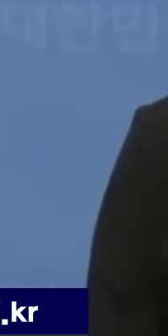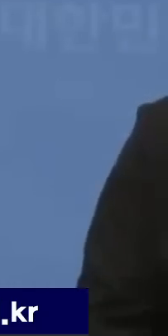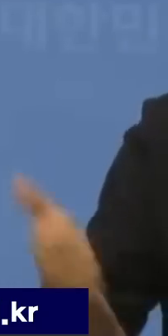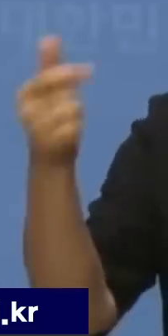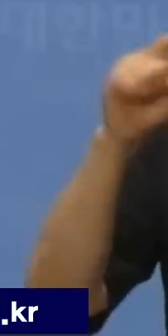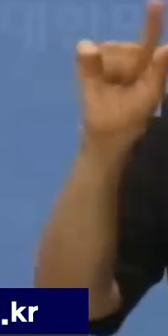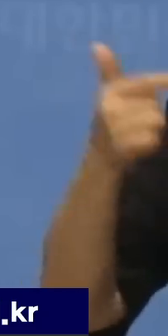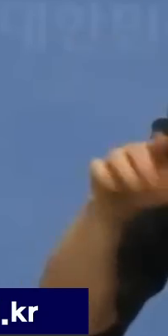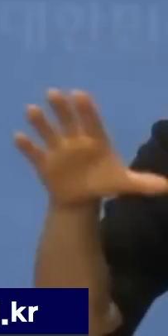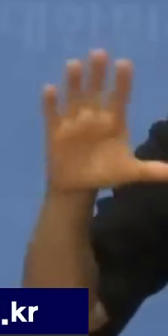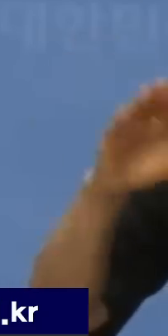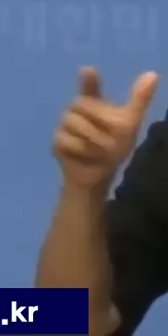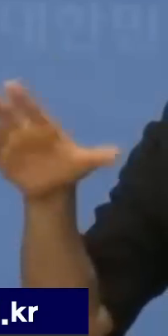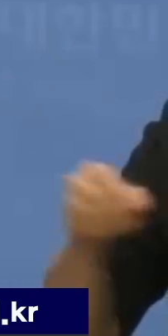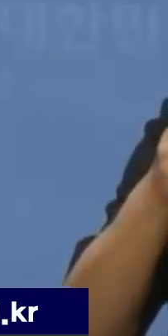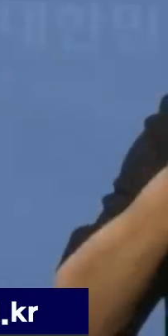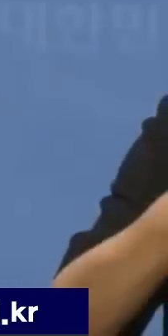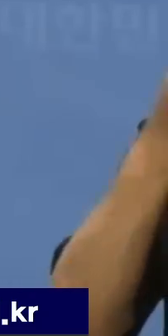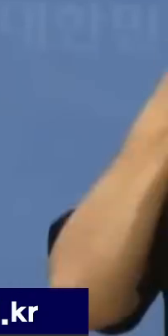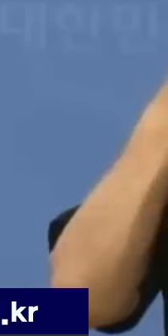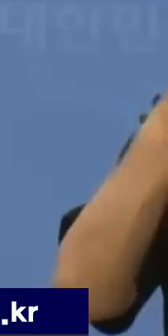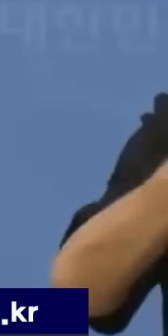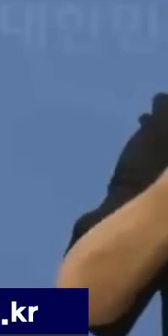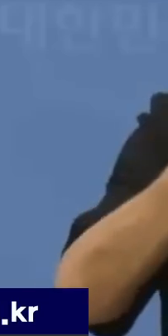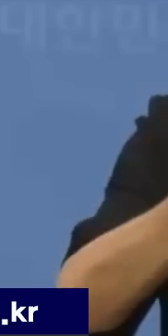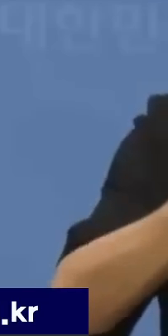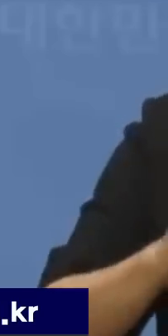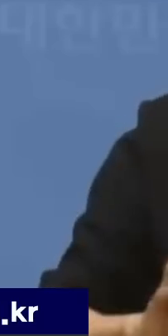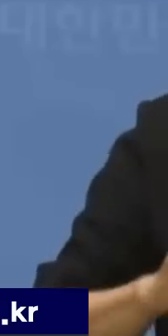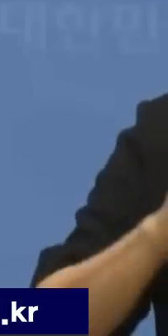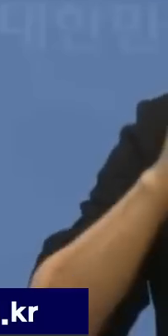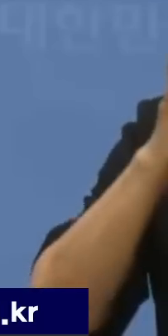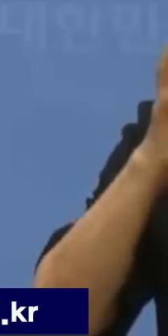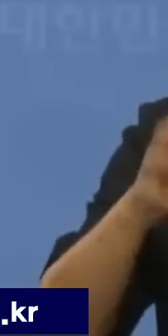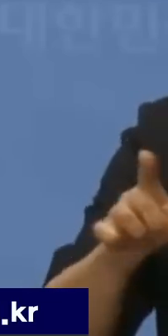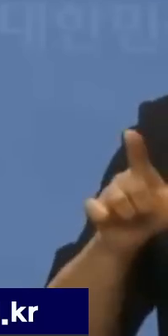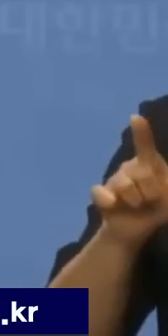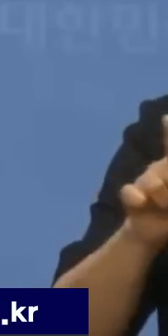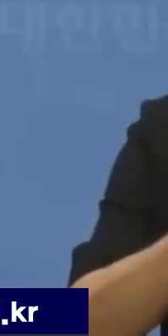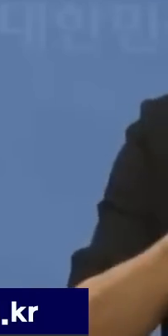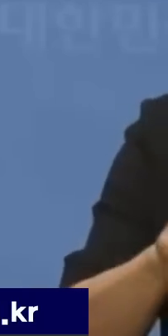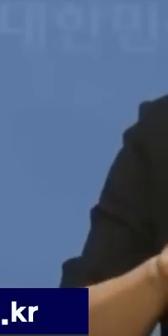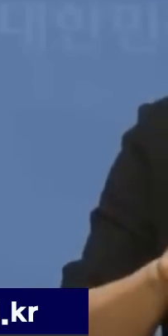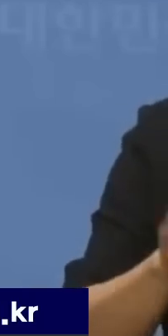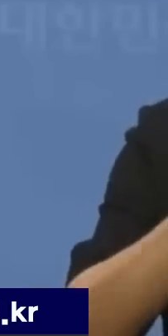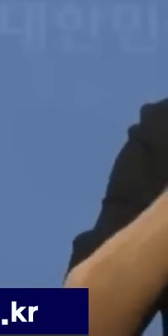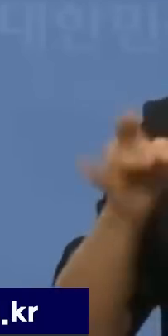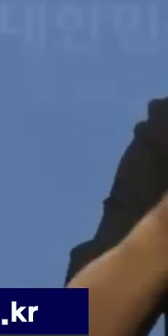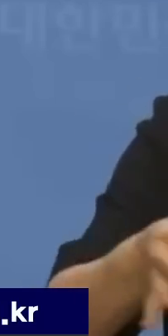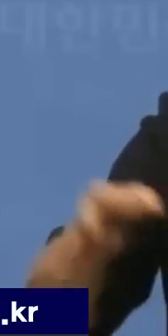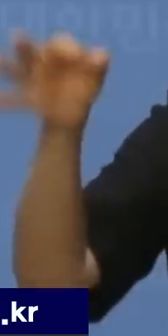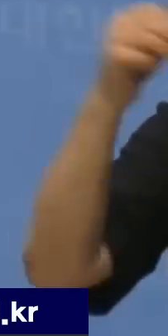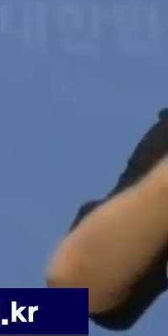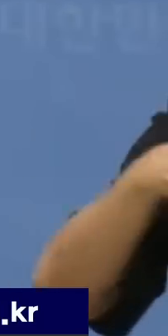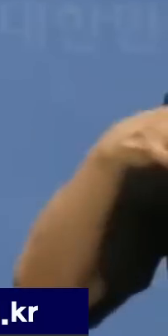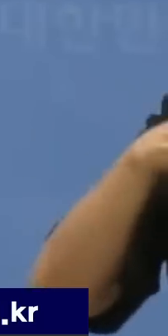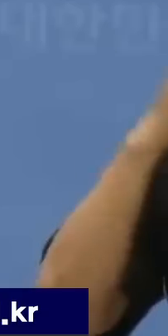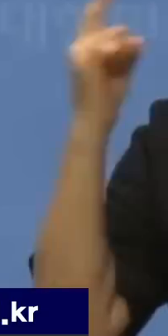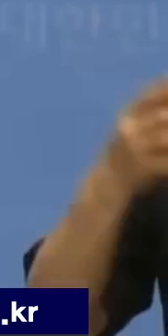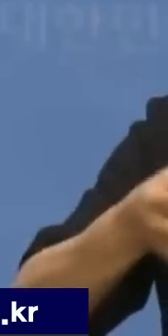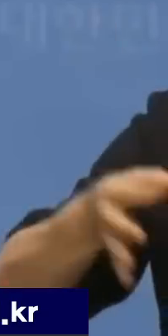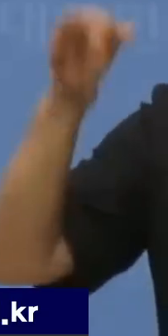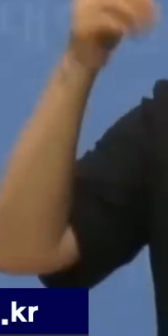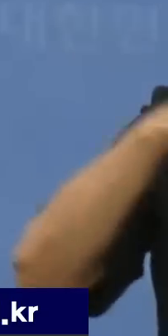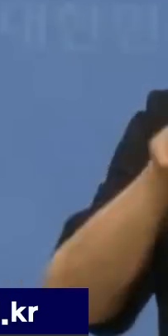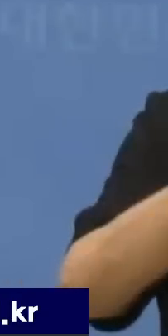한독수 국무총리 또 가짜뉴스 국제 가스가격 10배 상승에도 정기 요금 제대로 안 올린